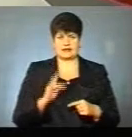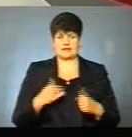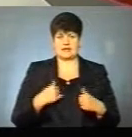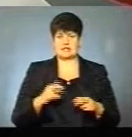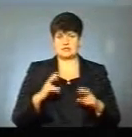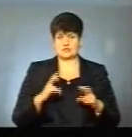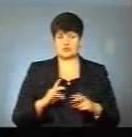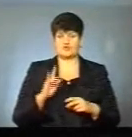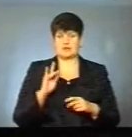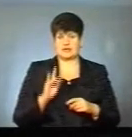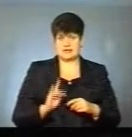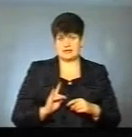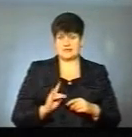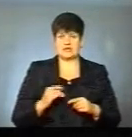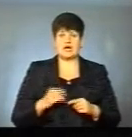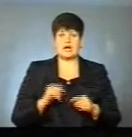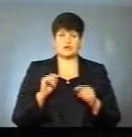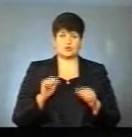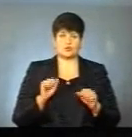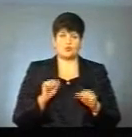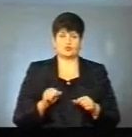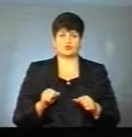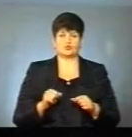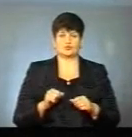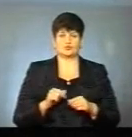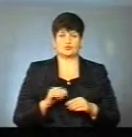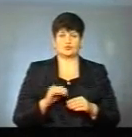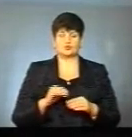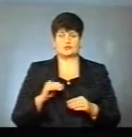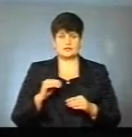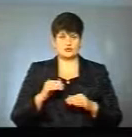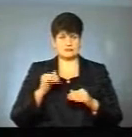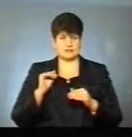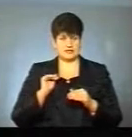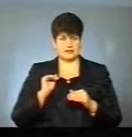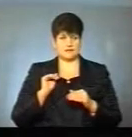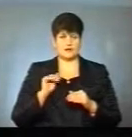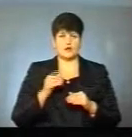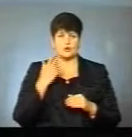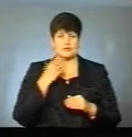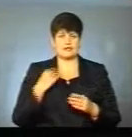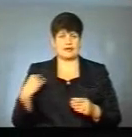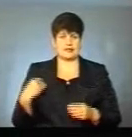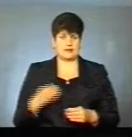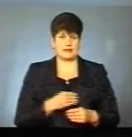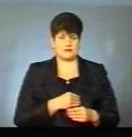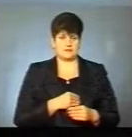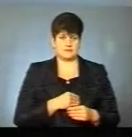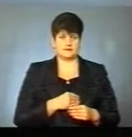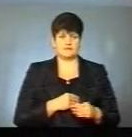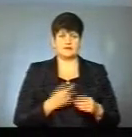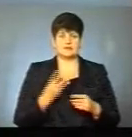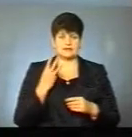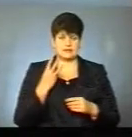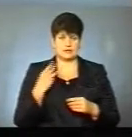сижу зараз в кріслі, я чітко можу там доторкнутися до спинки крісла. Потім, коли в мене є ремінь безпеки, він охоплює три основні